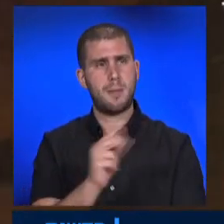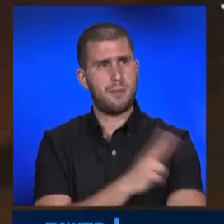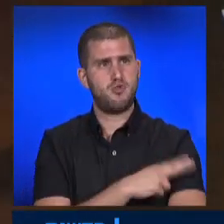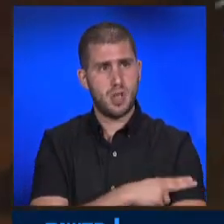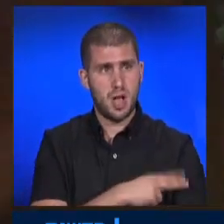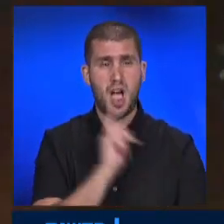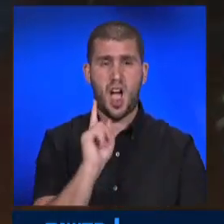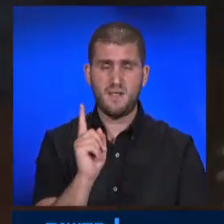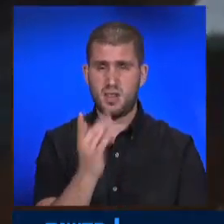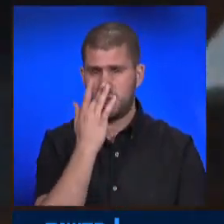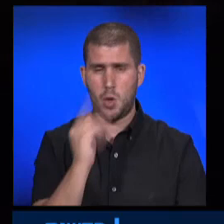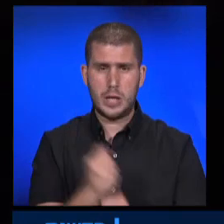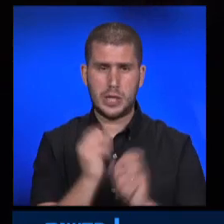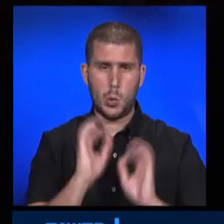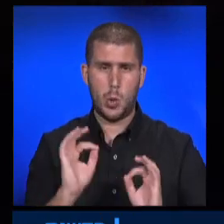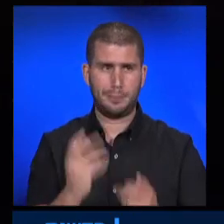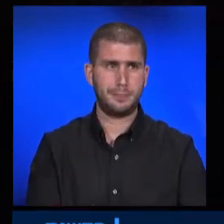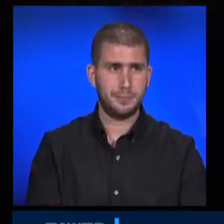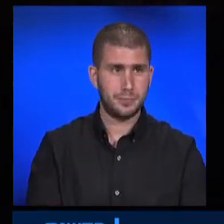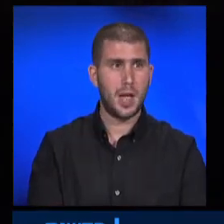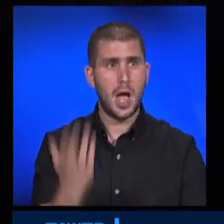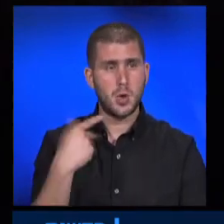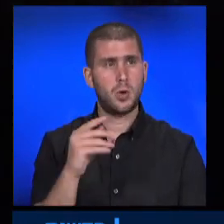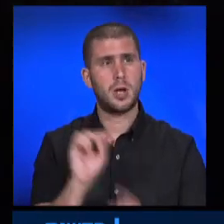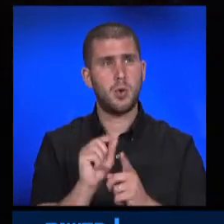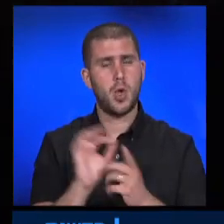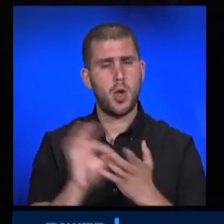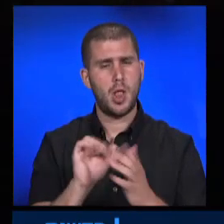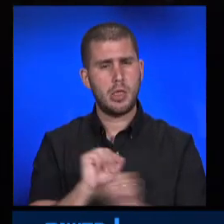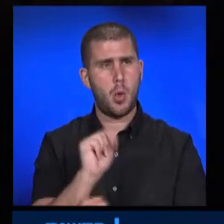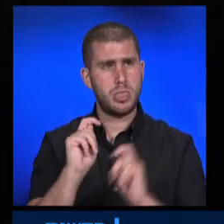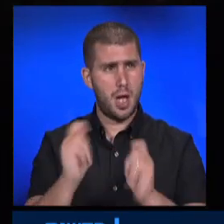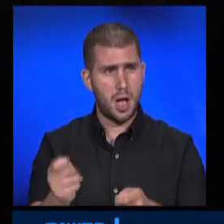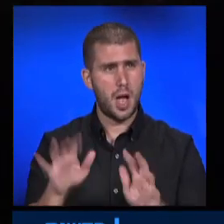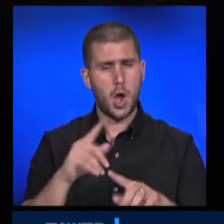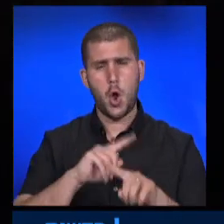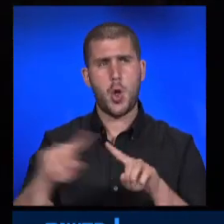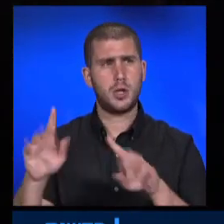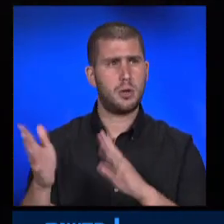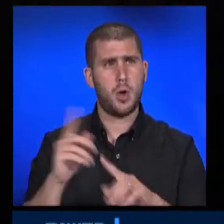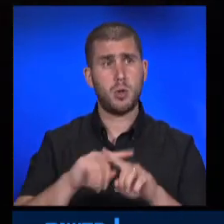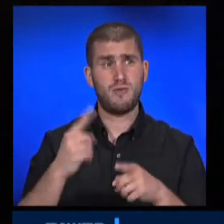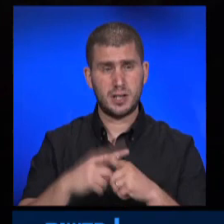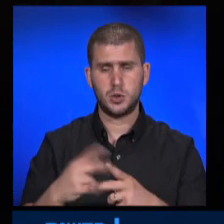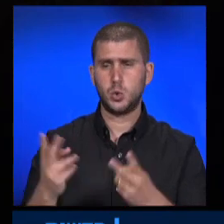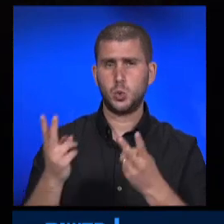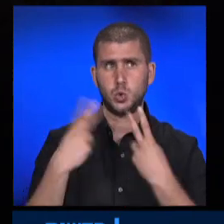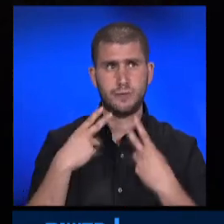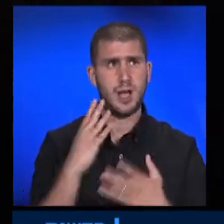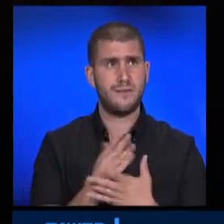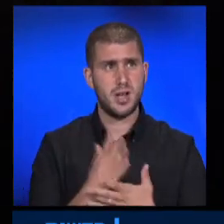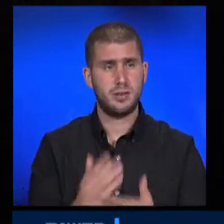זו לא עשתה דבר. היו עשו תלונה, אחרי איזה חודש וחצי אני מקבל